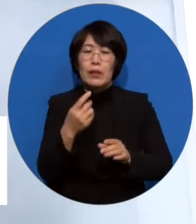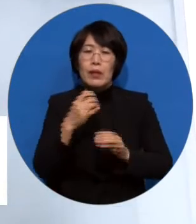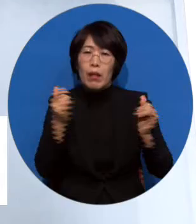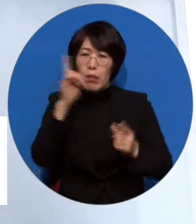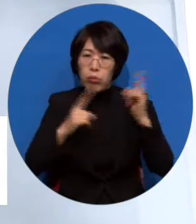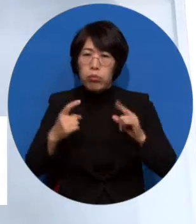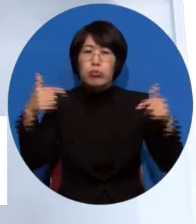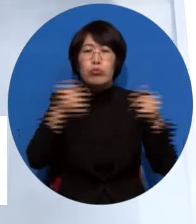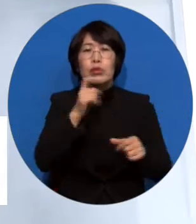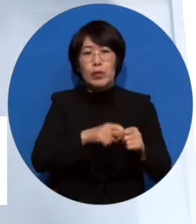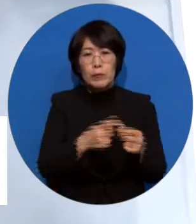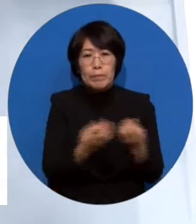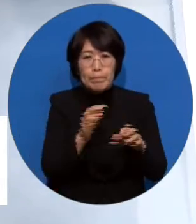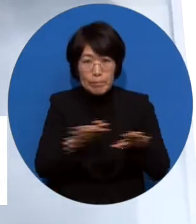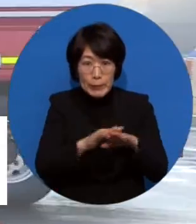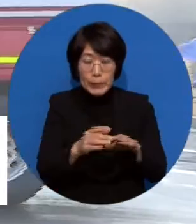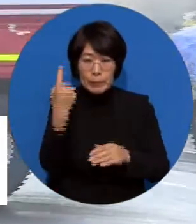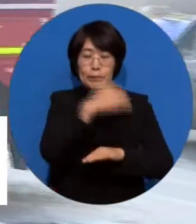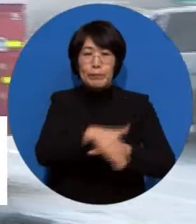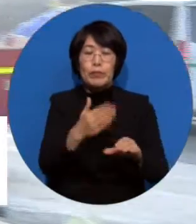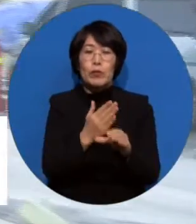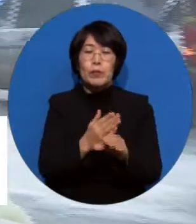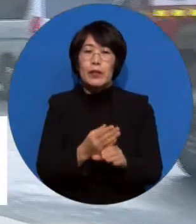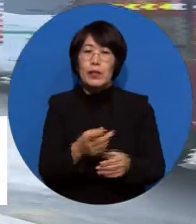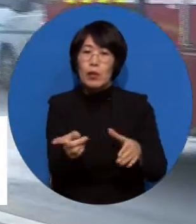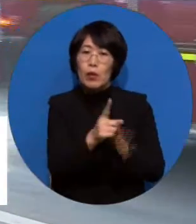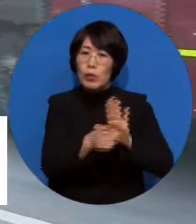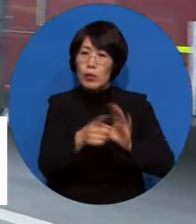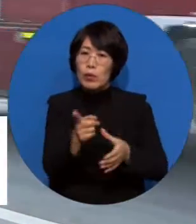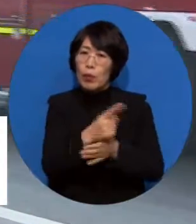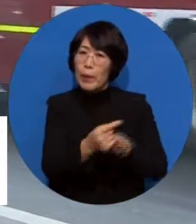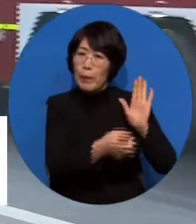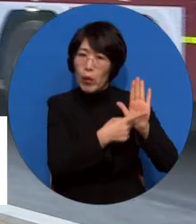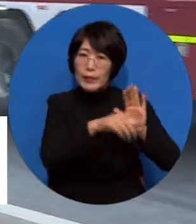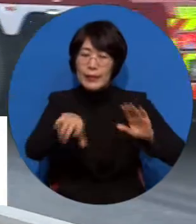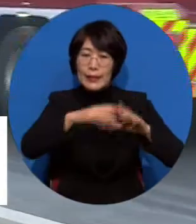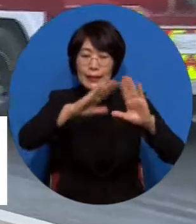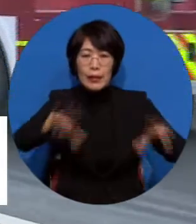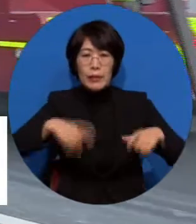방지를 위한 대책 마련에 나섰습니다. 소방당국은 도내 창고시설